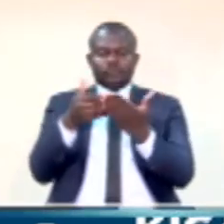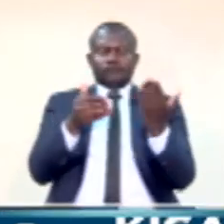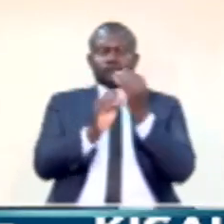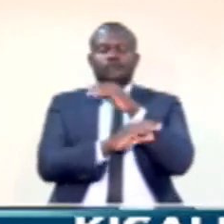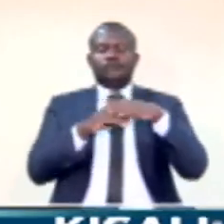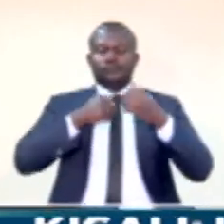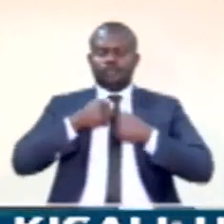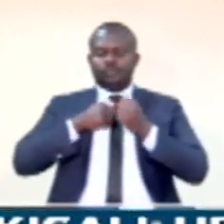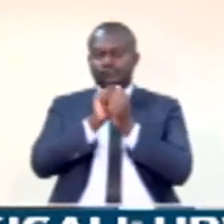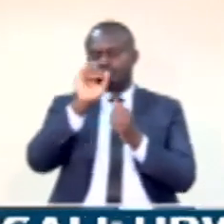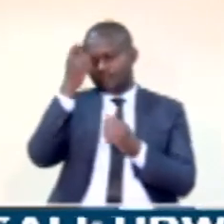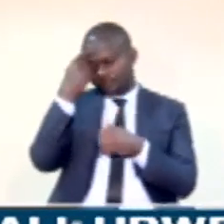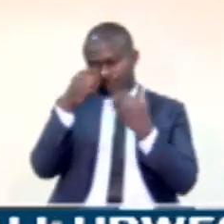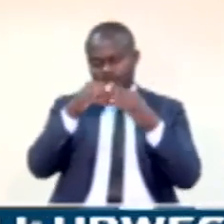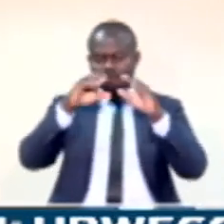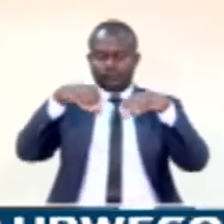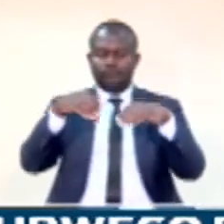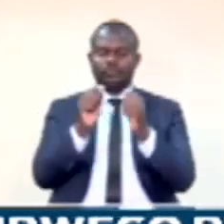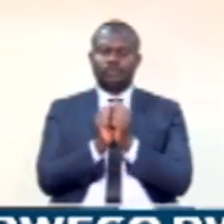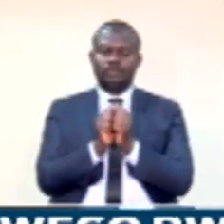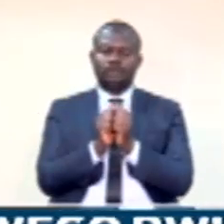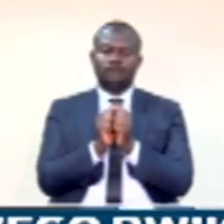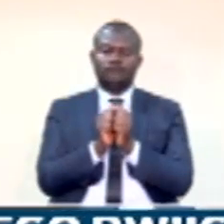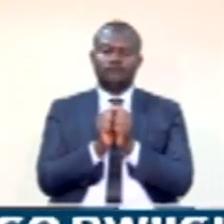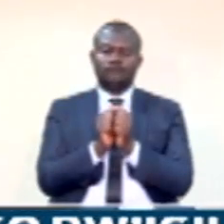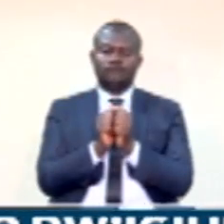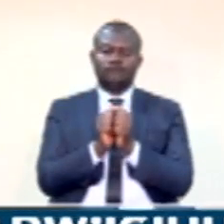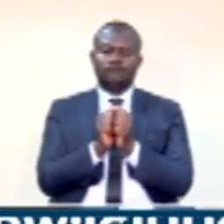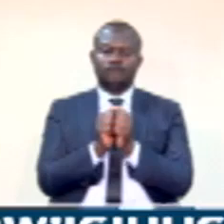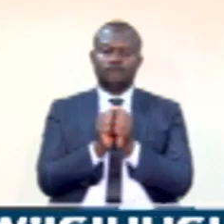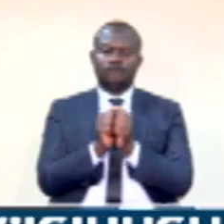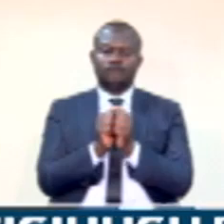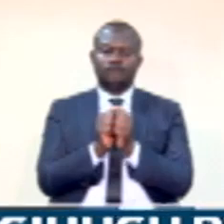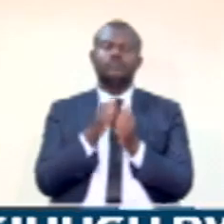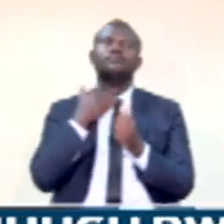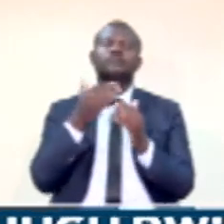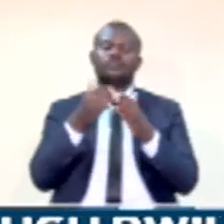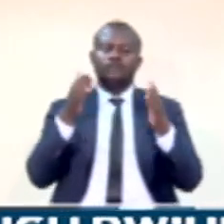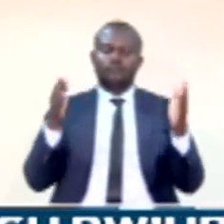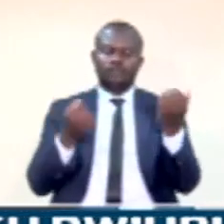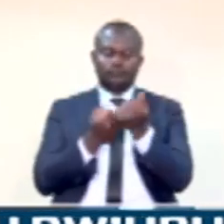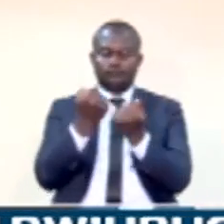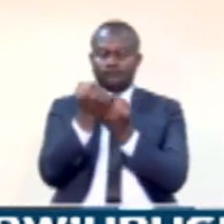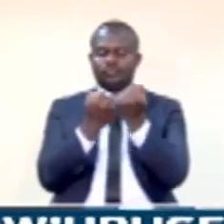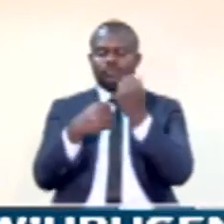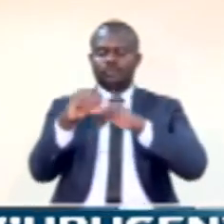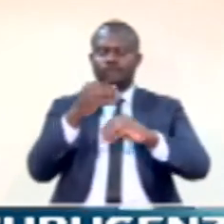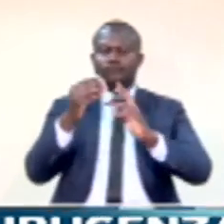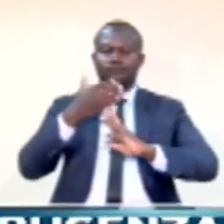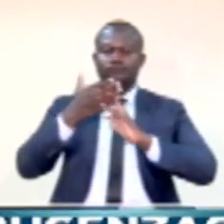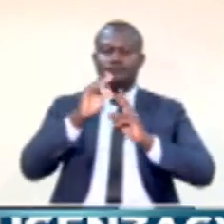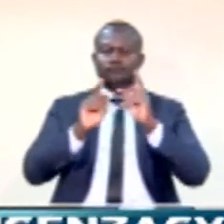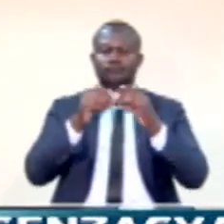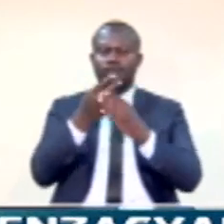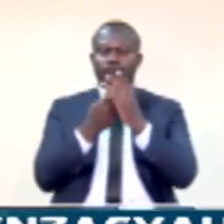Ibihugu by'u Rwanda na Repubulika iharanira Demokarasi ya Congo birifuza kwagura inzira z'ubuhahirane n'ubucuruzi hagati